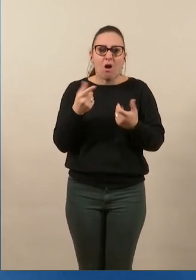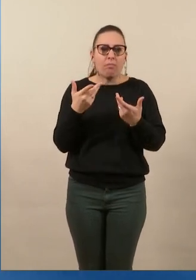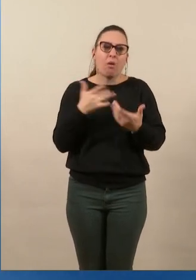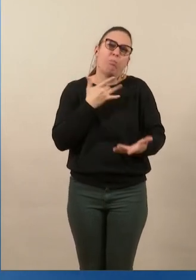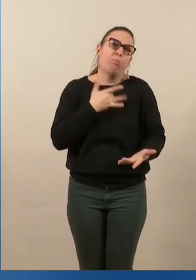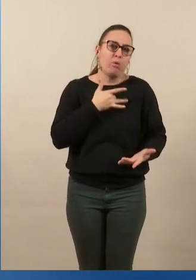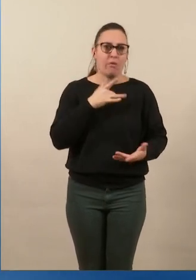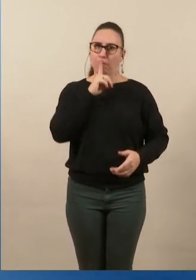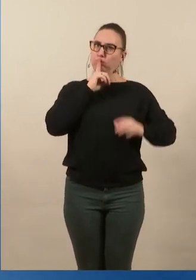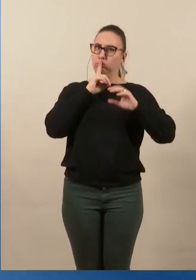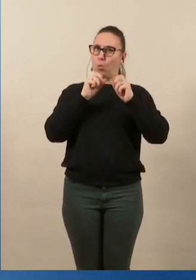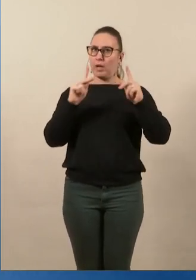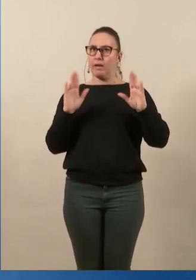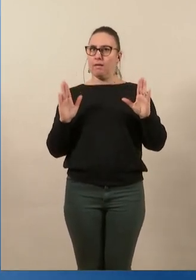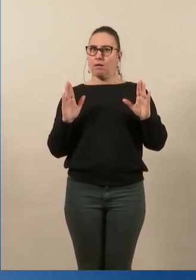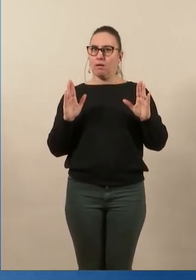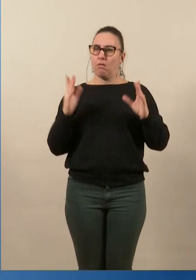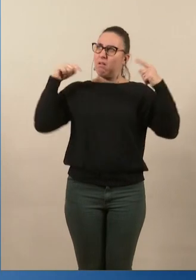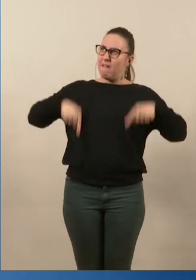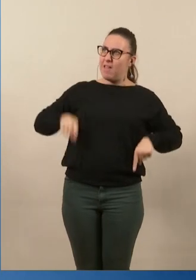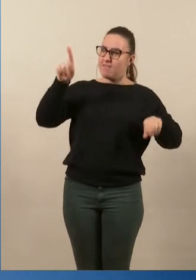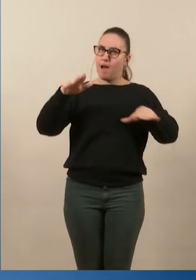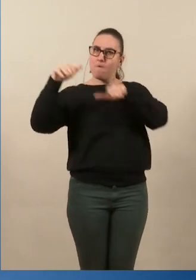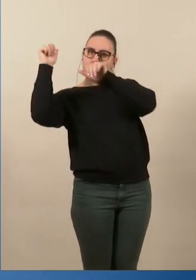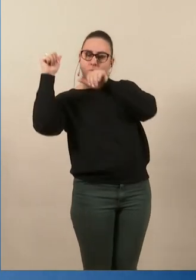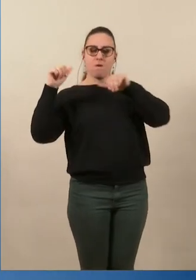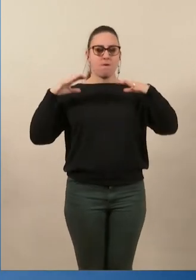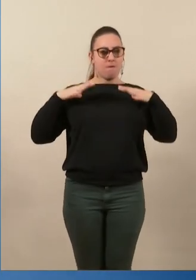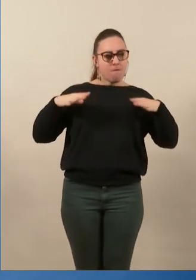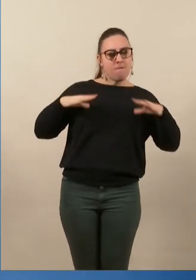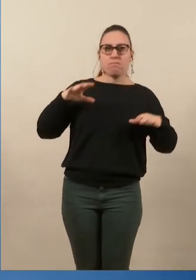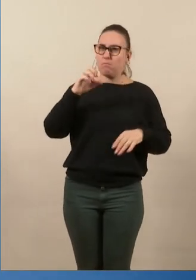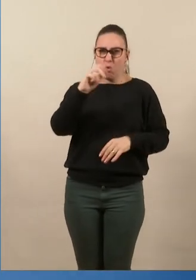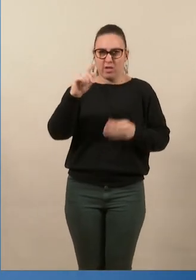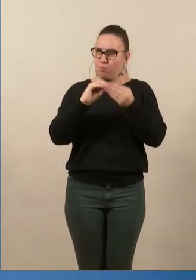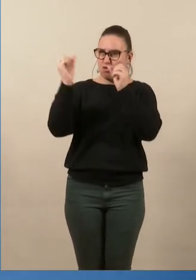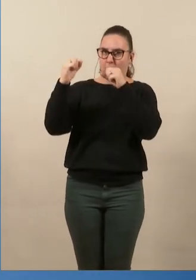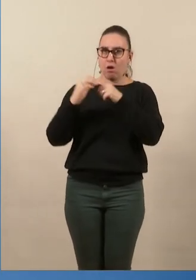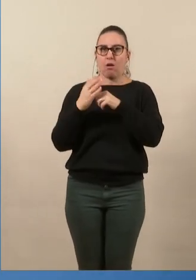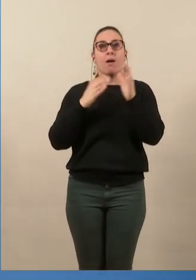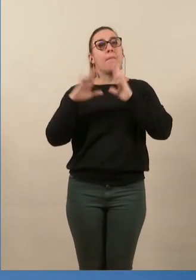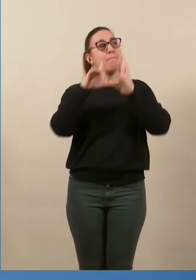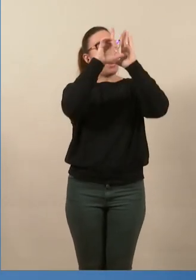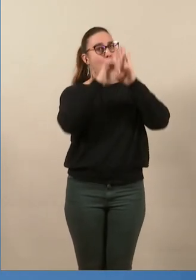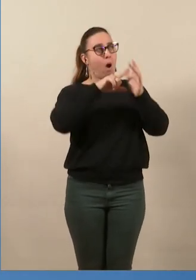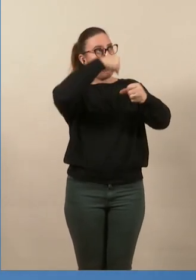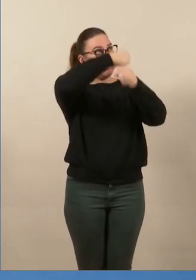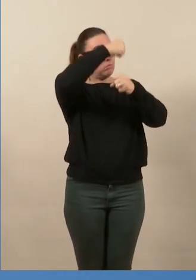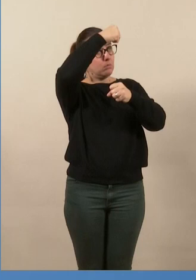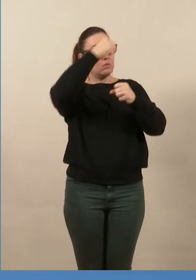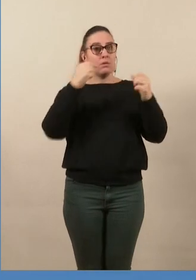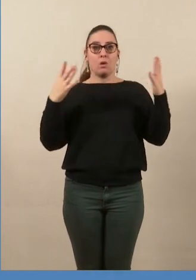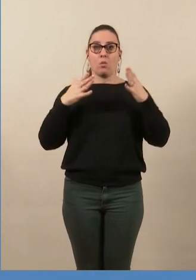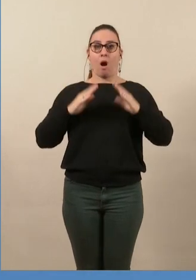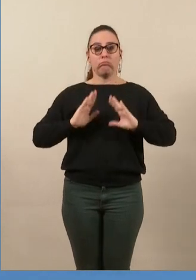tout je suis d'accord quand vous dites que l'État se désengage et compagnie là il y a pas de souci mais n'empêche que si la loi nous demande de faire des